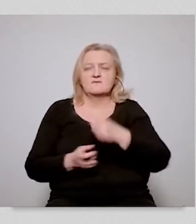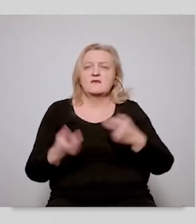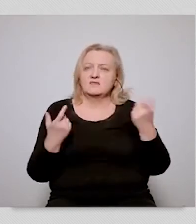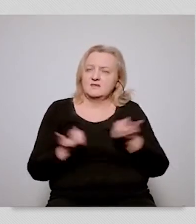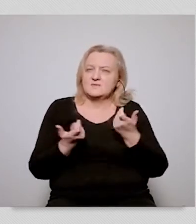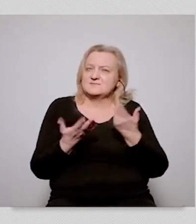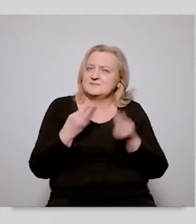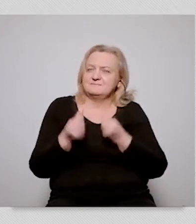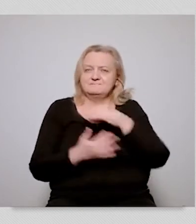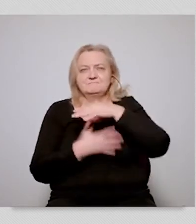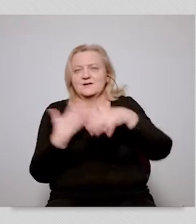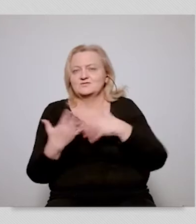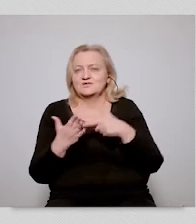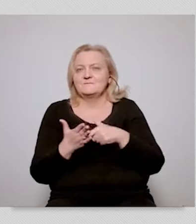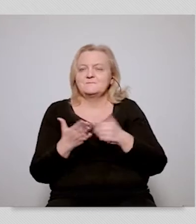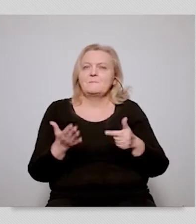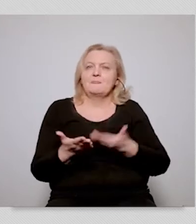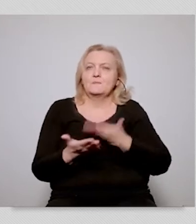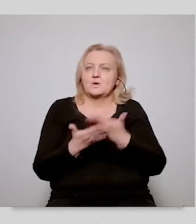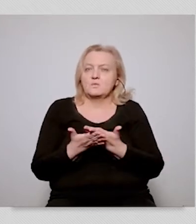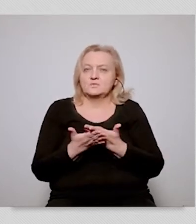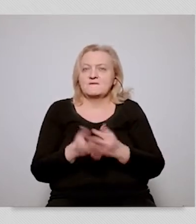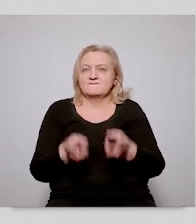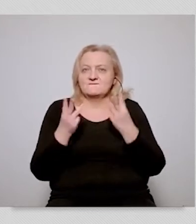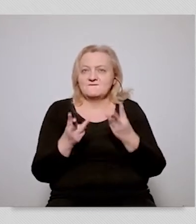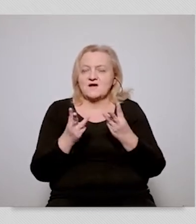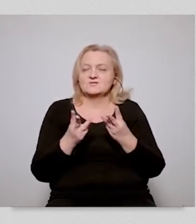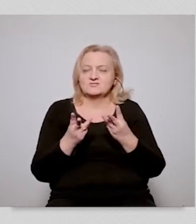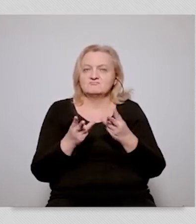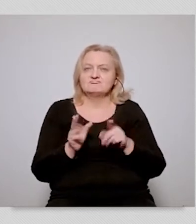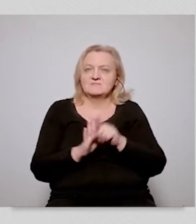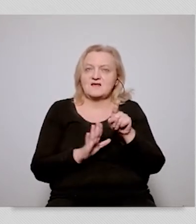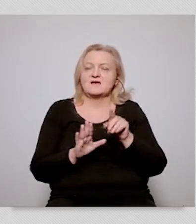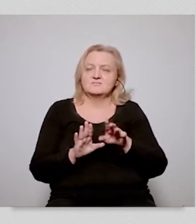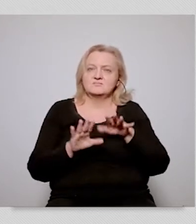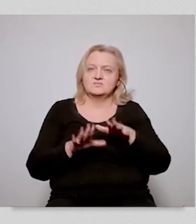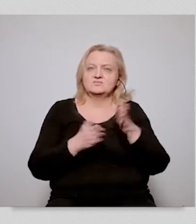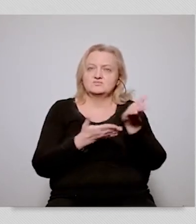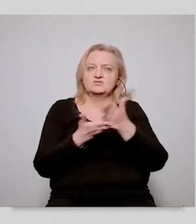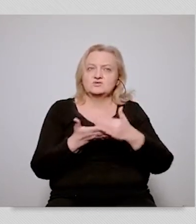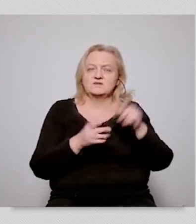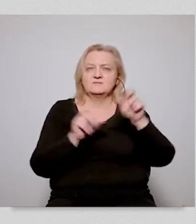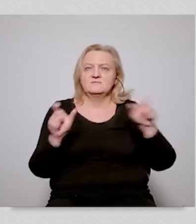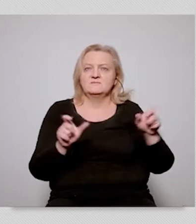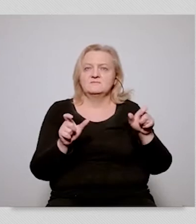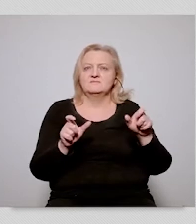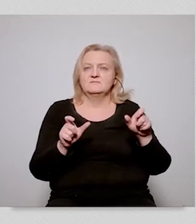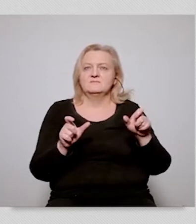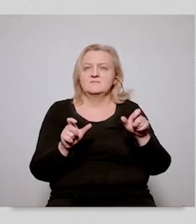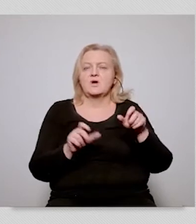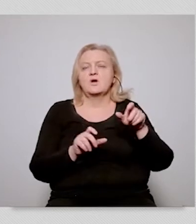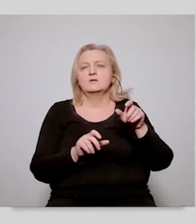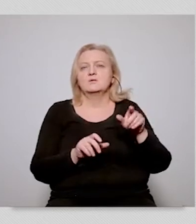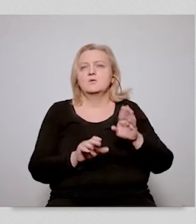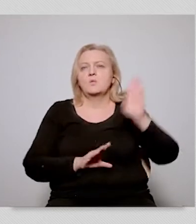miks, bym powiedział, czy propozycje istotną dla sporej części elektoratu,